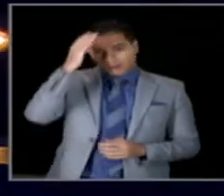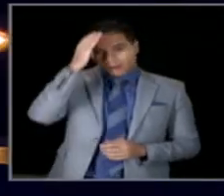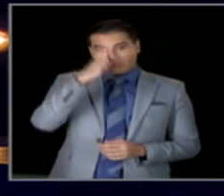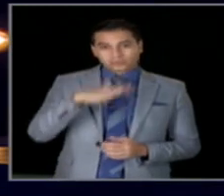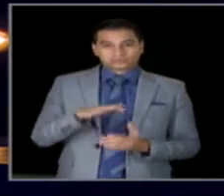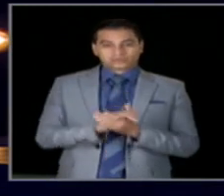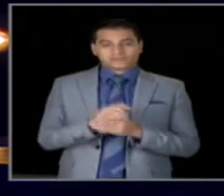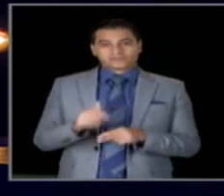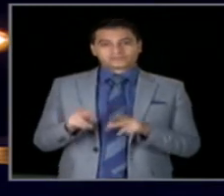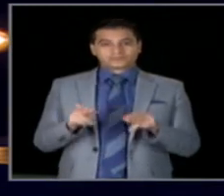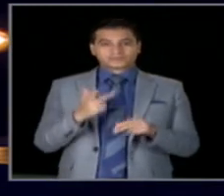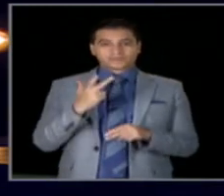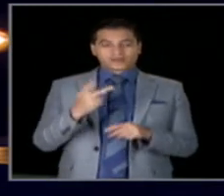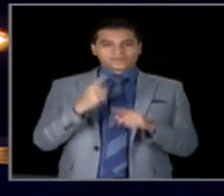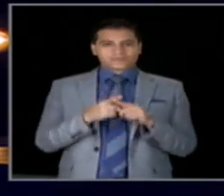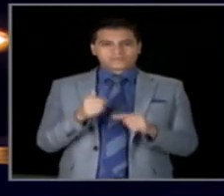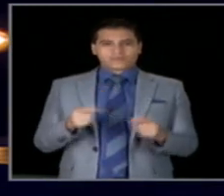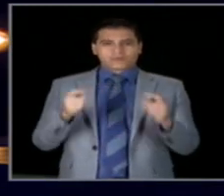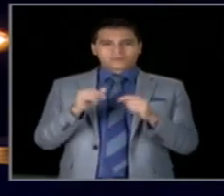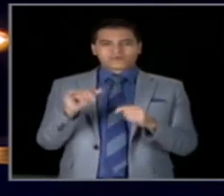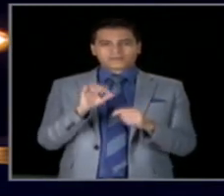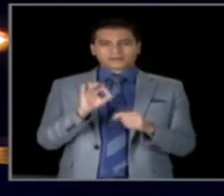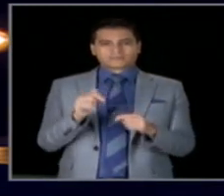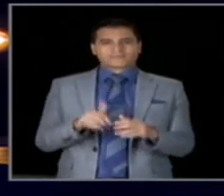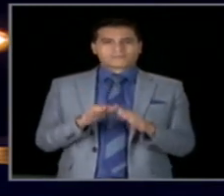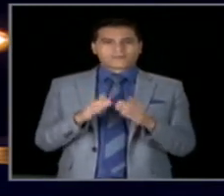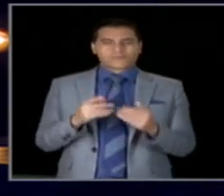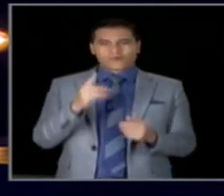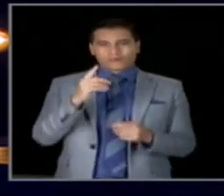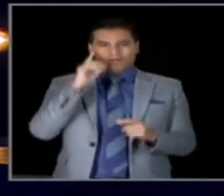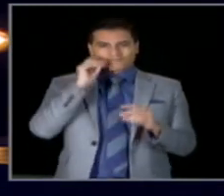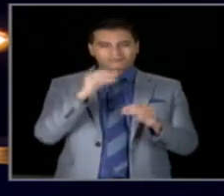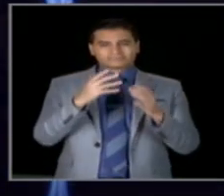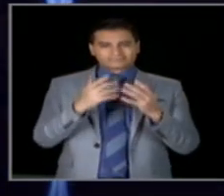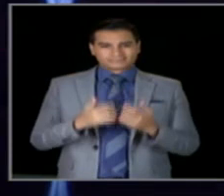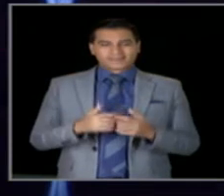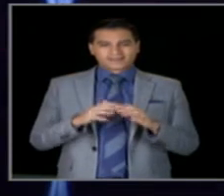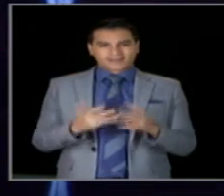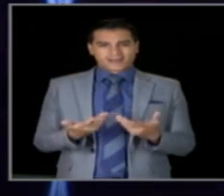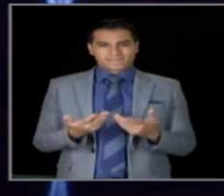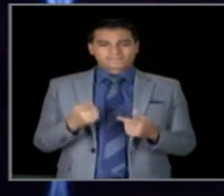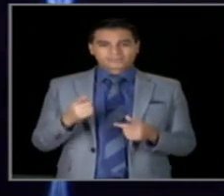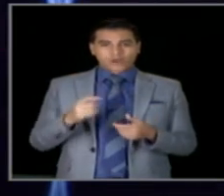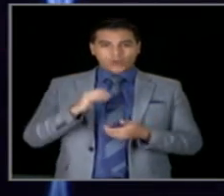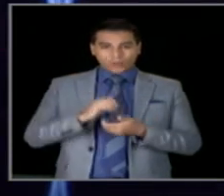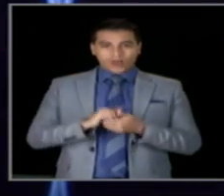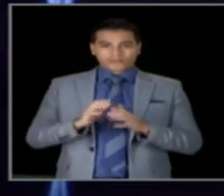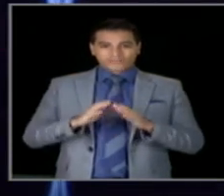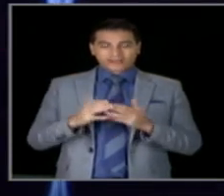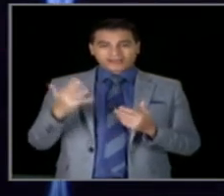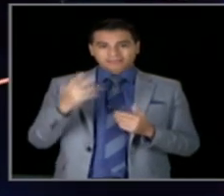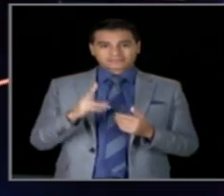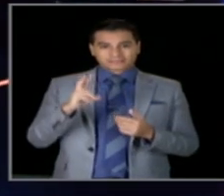كابتن اصحاب، الموسم الثالث ومباراه مهمه في المجموعه الاولى، وهفكركم بالنتيجه. الوعد 70